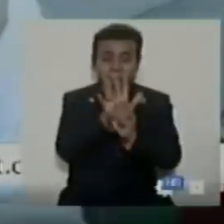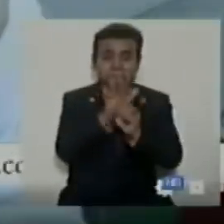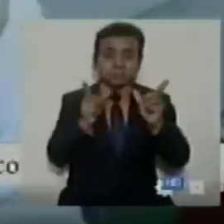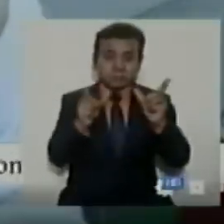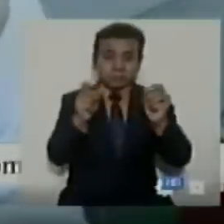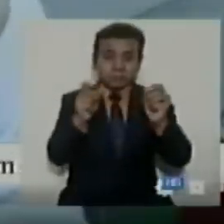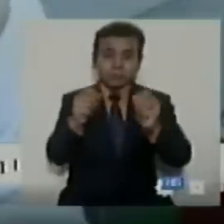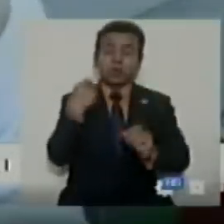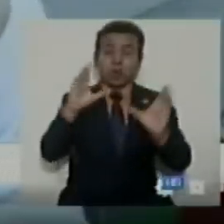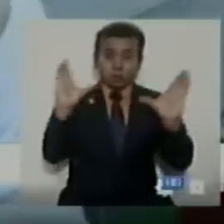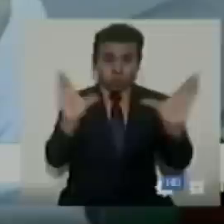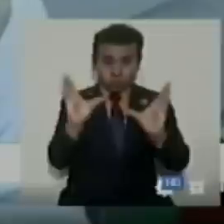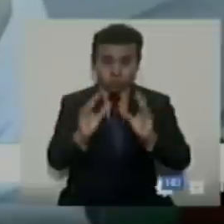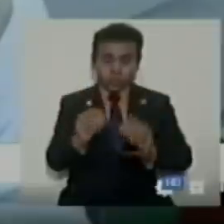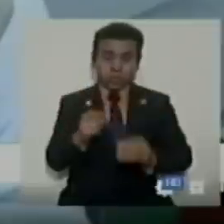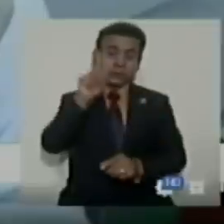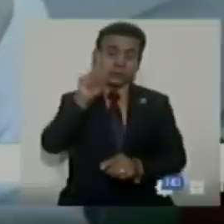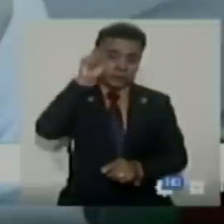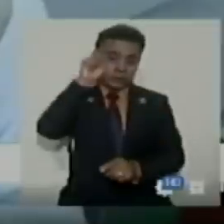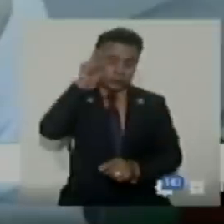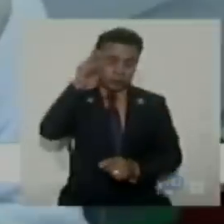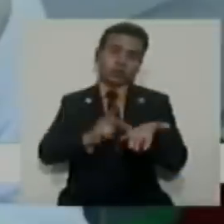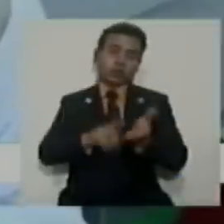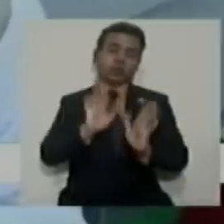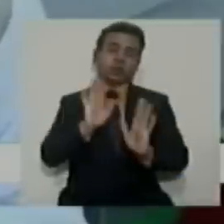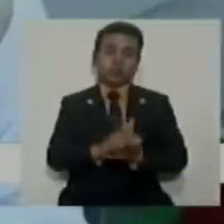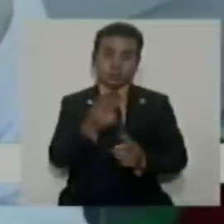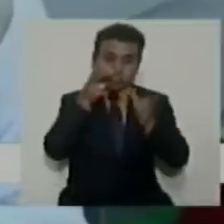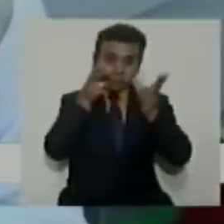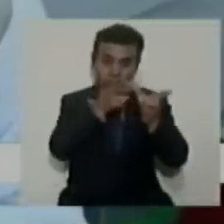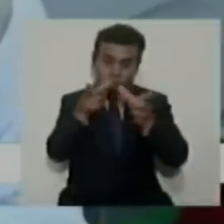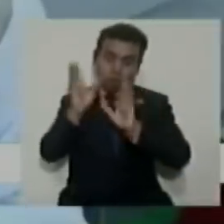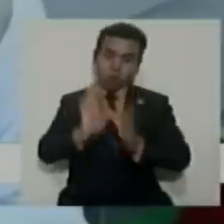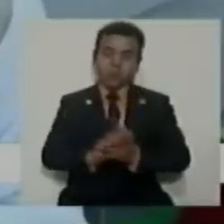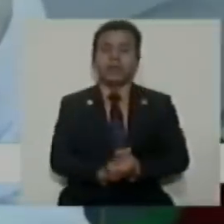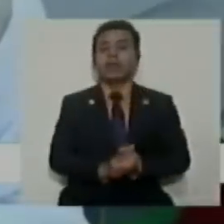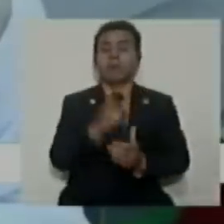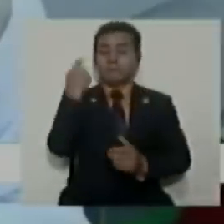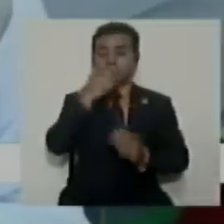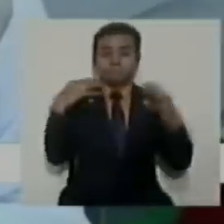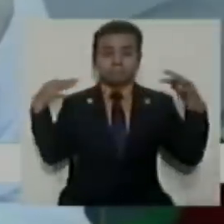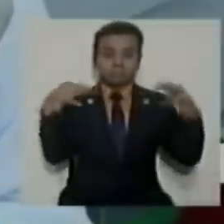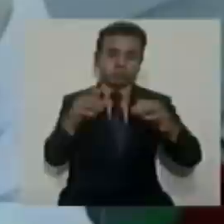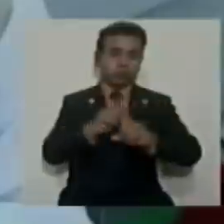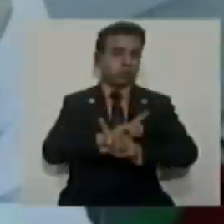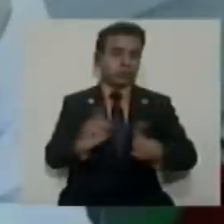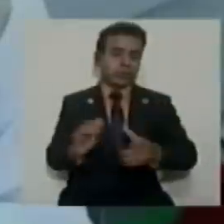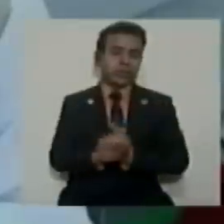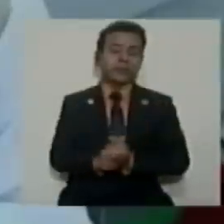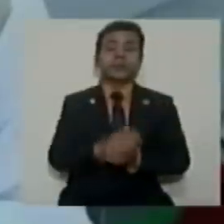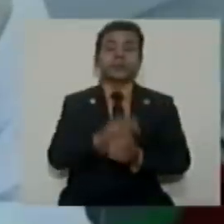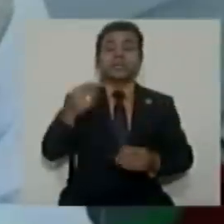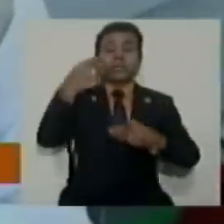ডাউন করে এখন স্পেন, ইটালি তারা ভাইরাস সংক্রমণ অনেক কমিয়ে